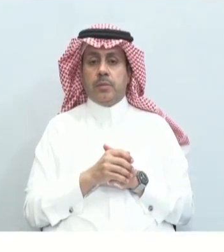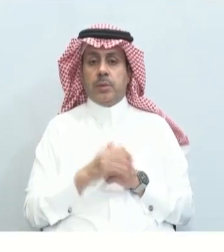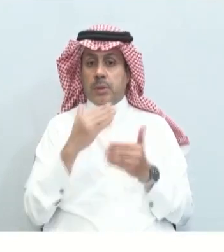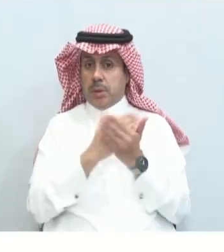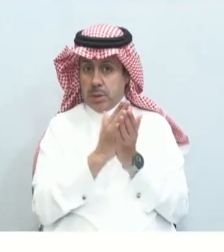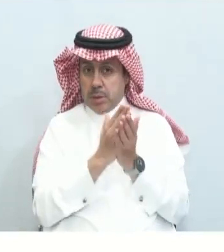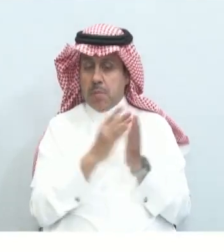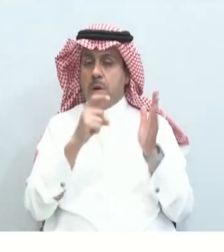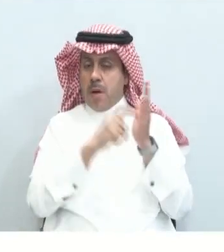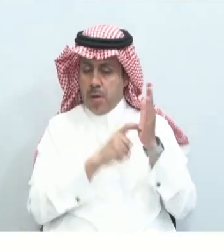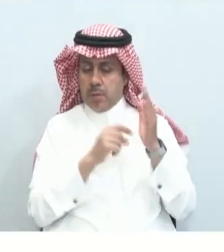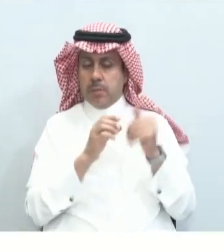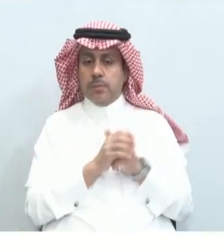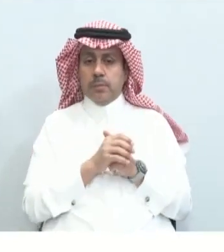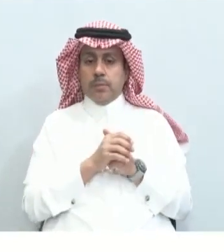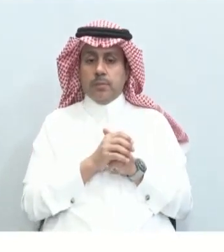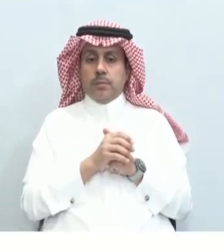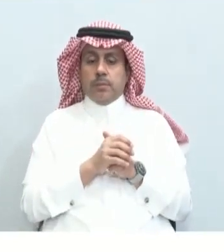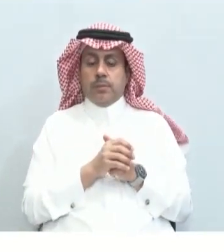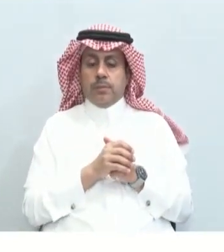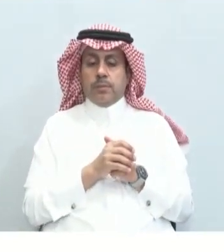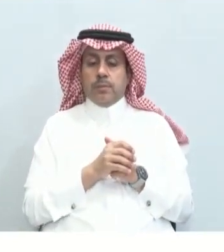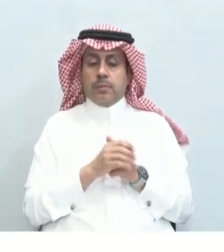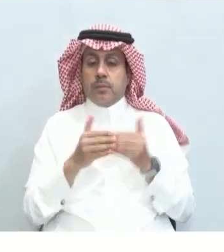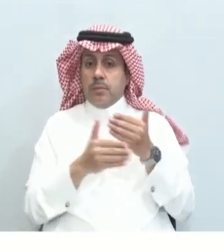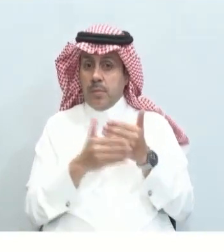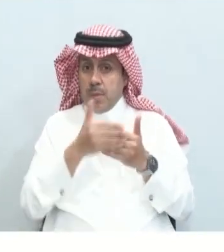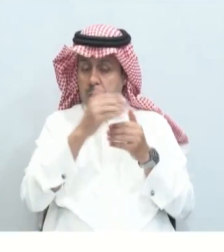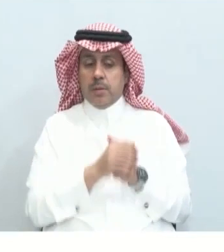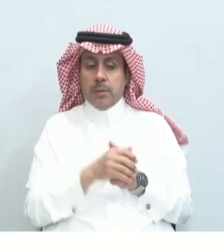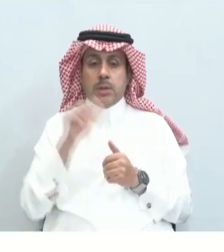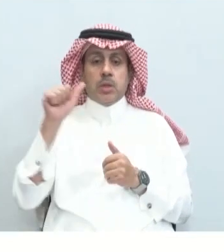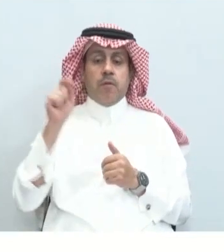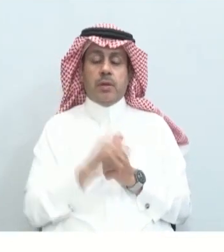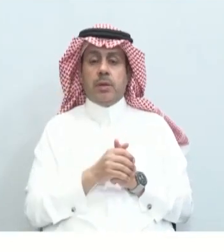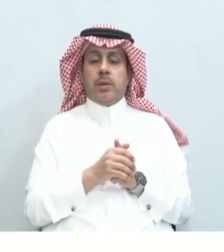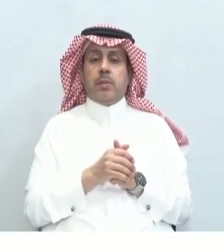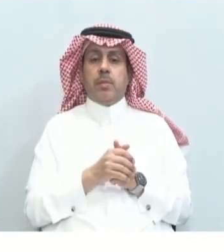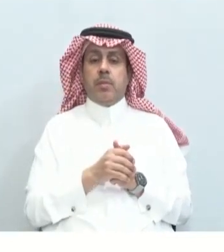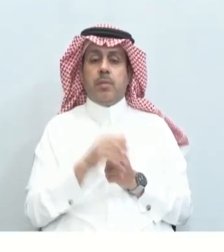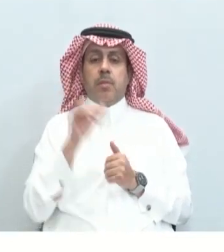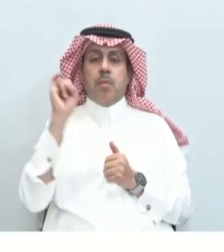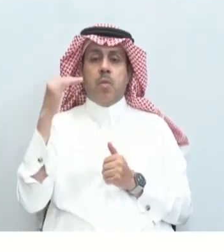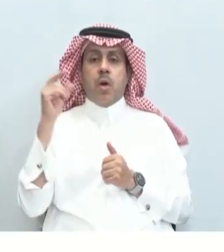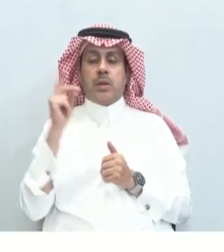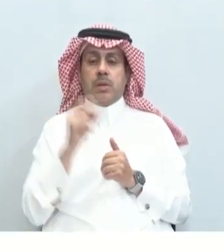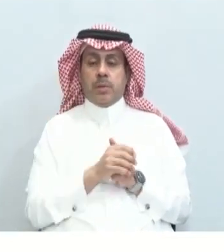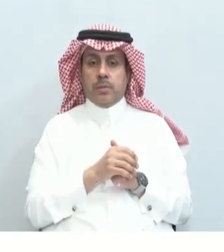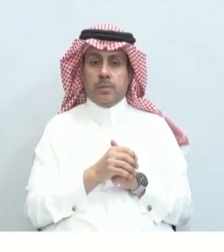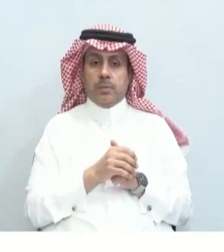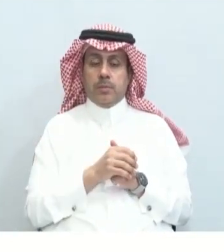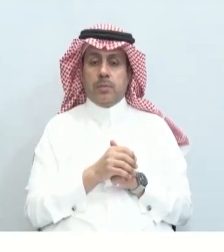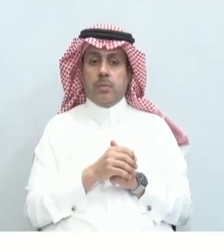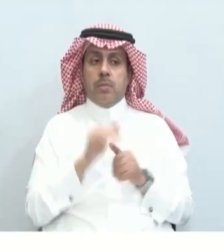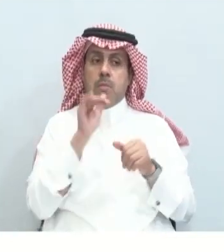تقسيم القانون بناء على ماذا بناء على معياري صفه المخاطب ما الذي يخاطبك